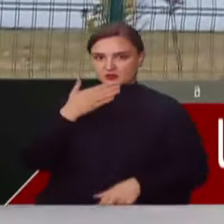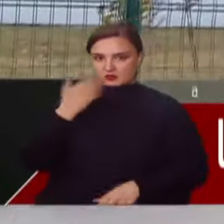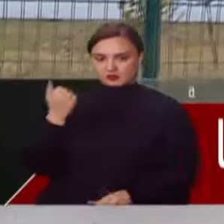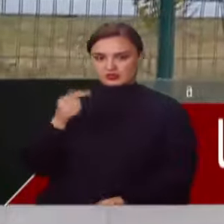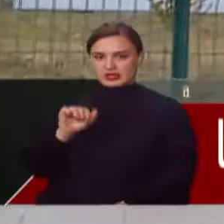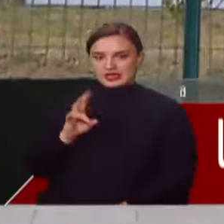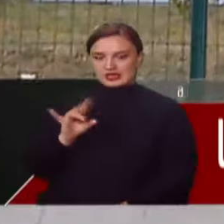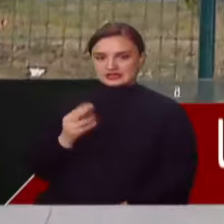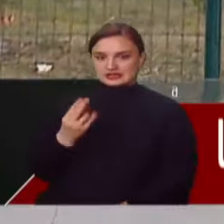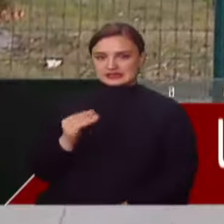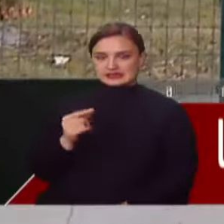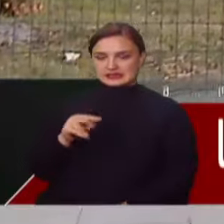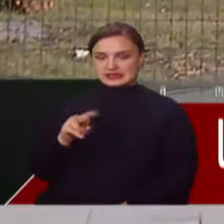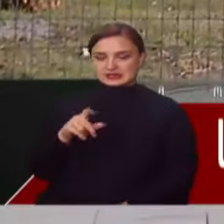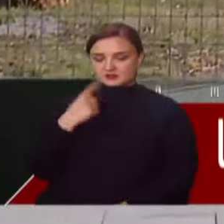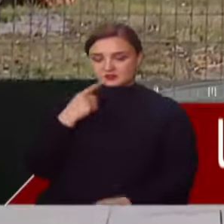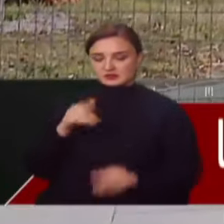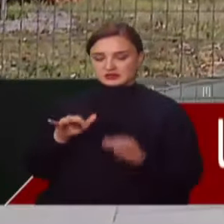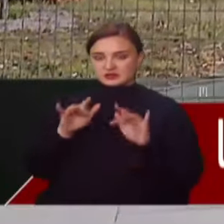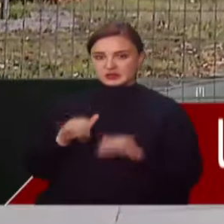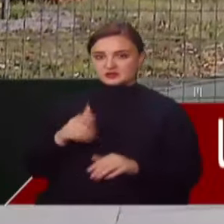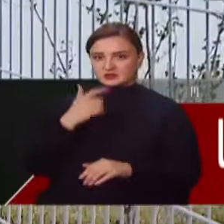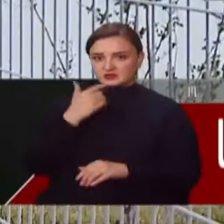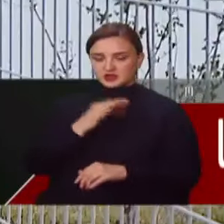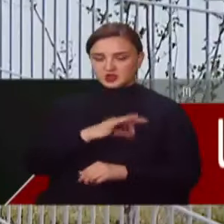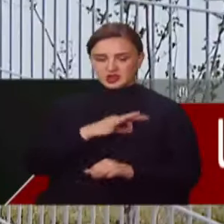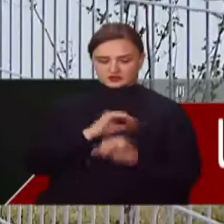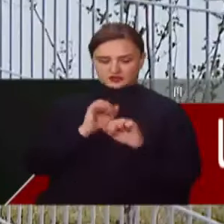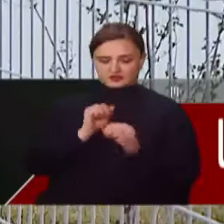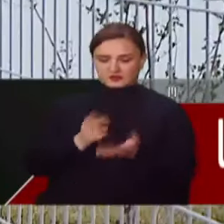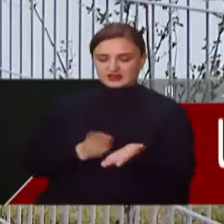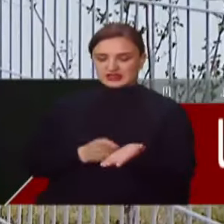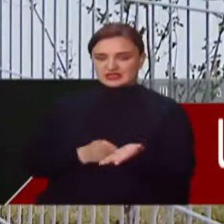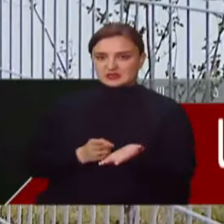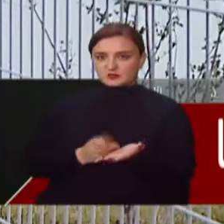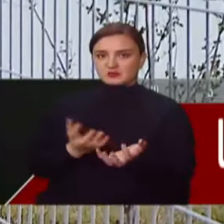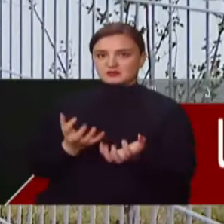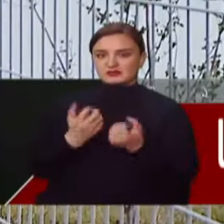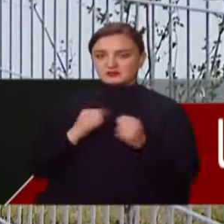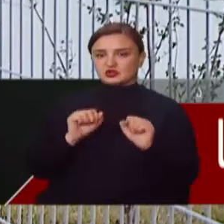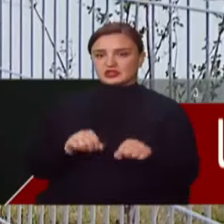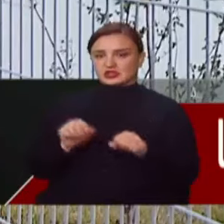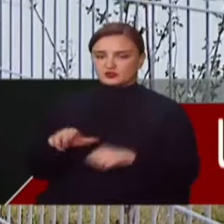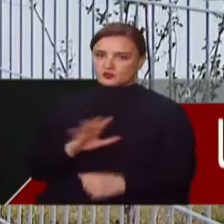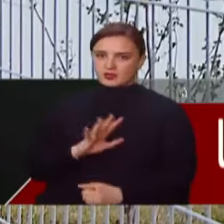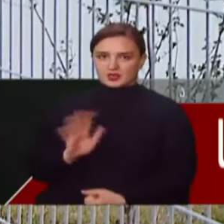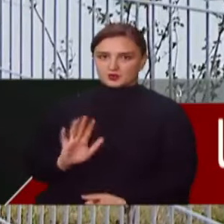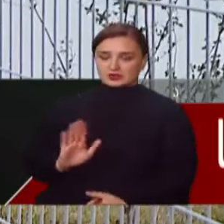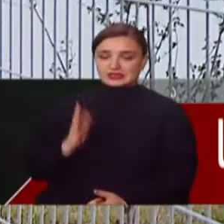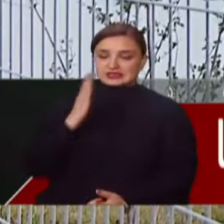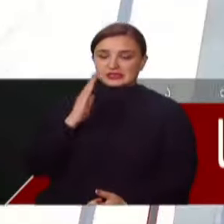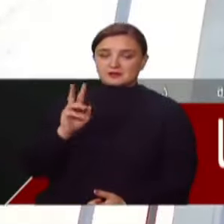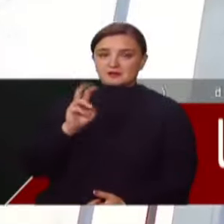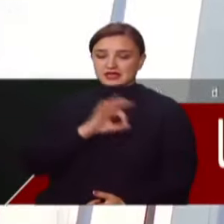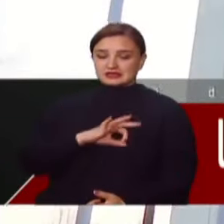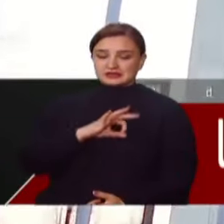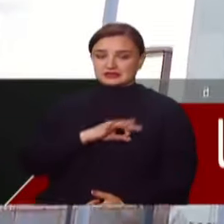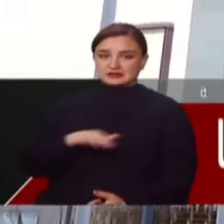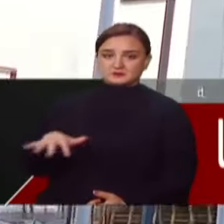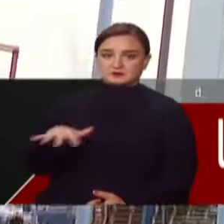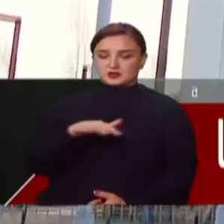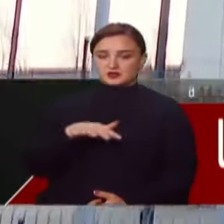ანი წითლიძემ დღეს თქვა, რომ ამ საქმეებზე სააკაშვილის ადვოკატებს მტკიცებულებების მოპოვების შესაძლებლობა არ ჰქონდათ. სამართლის სფეროში მტკიცების ტვირთი